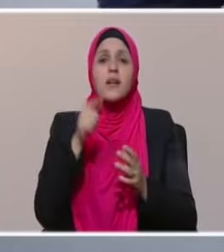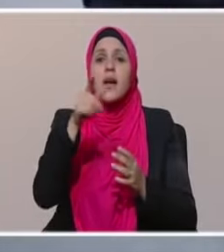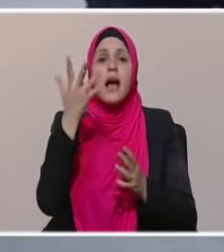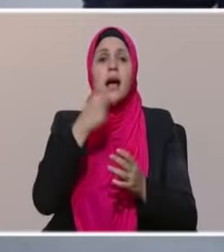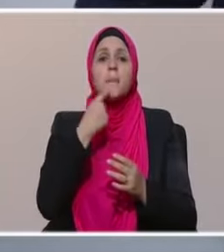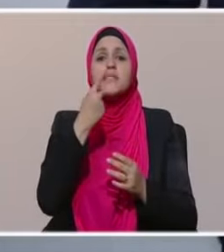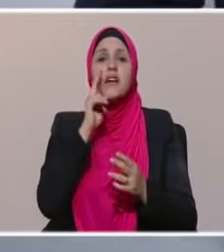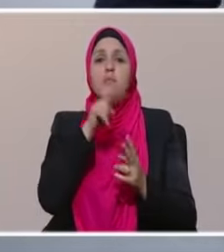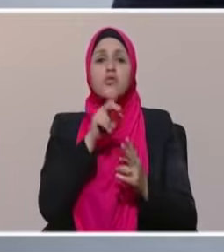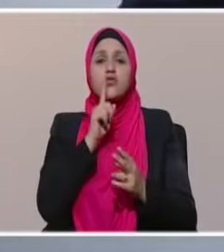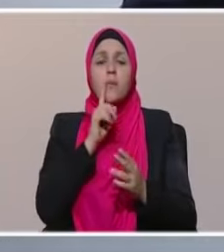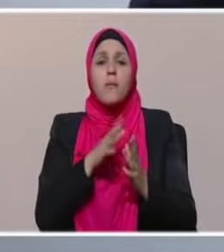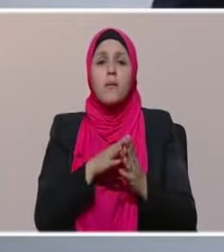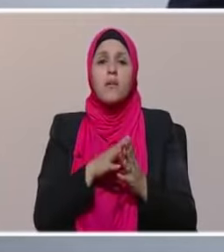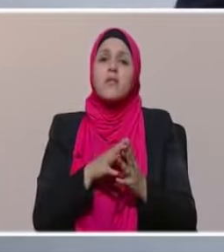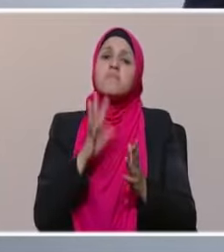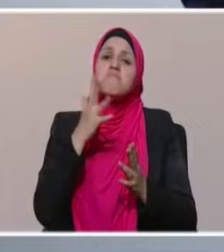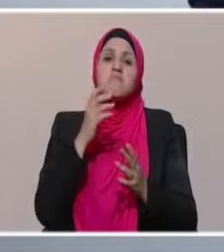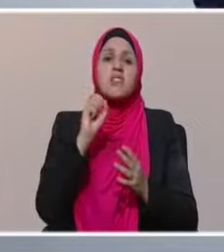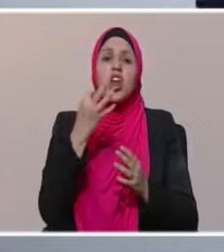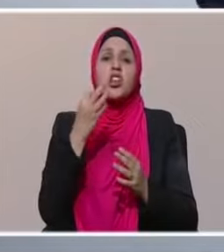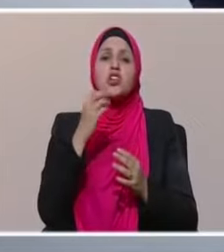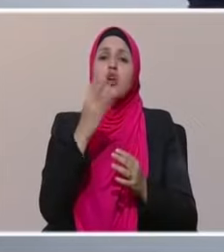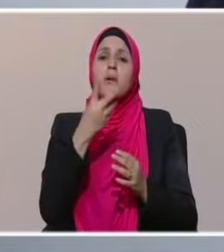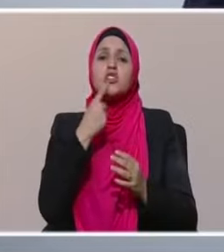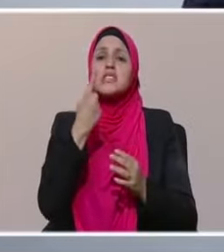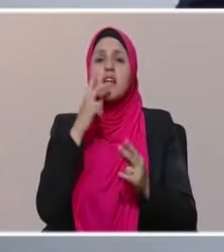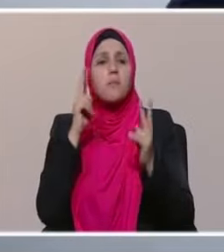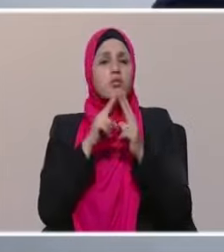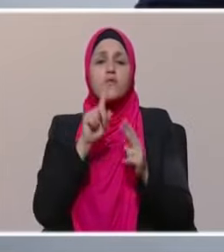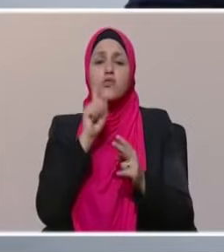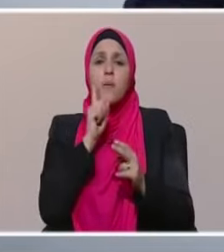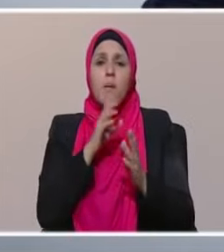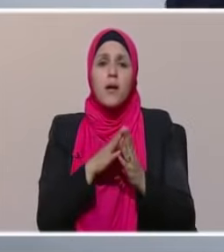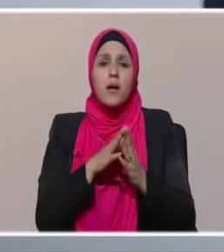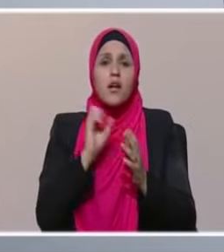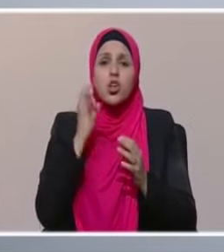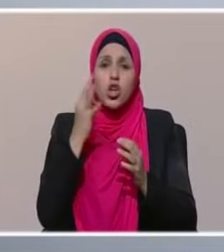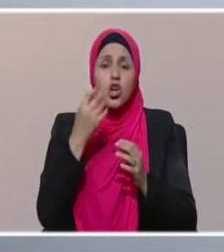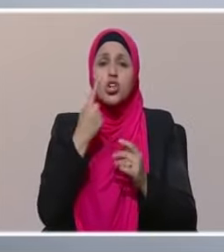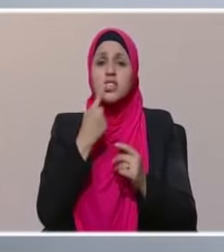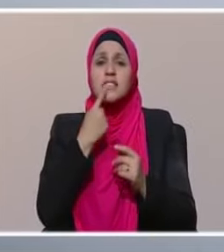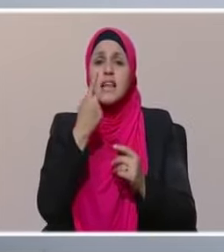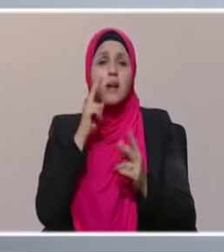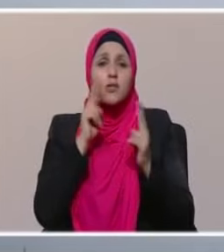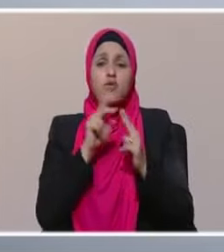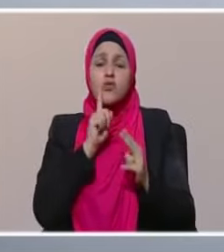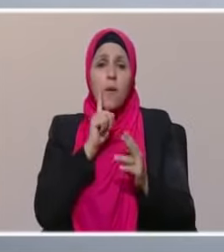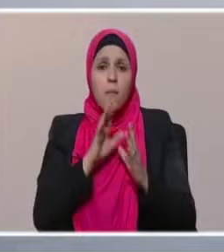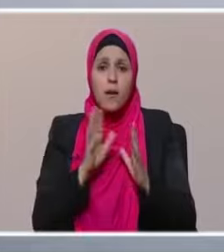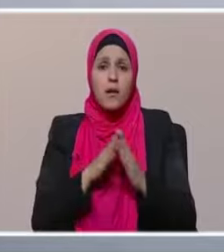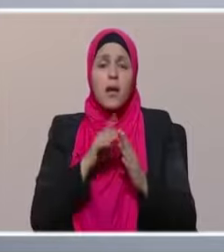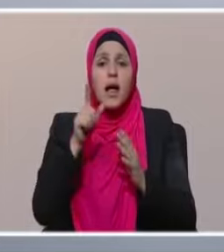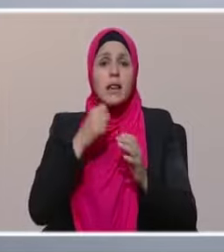كام سنه ما شفتش امك؟ يعني بقالي بتاع 13 و 14 سنه. بقالك 13 سنه ما شفتش امك؟